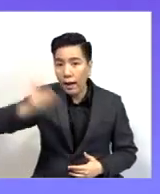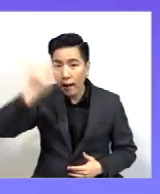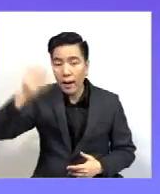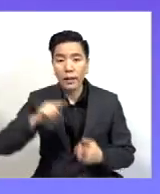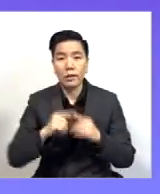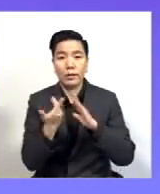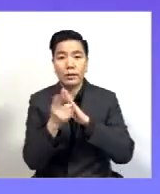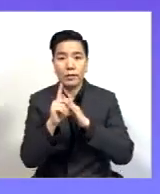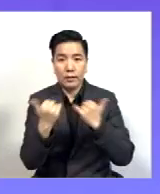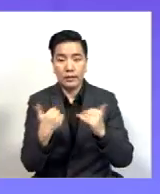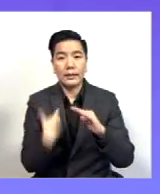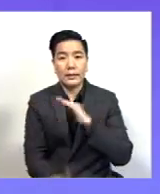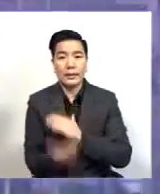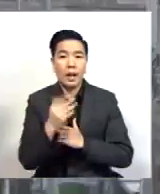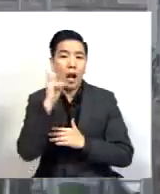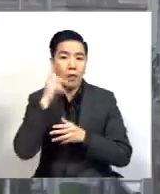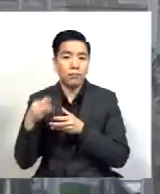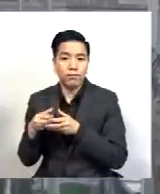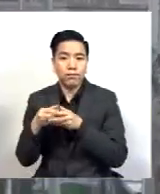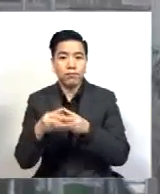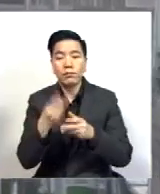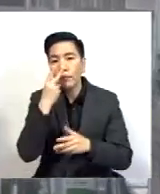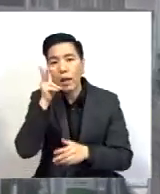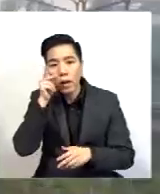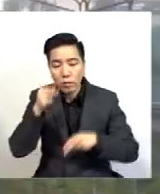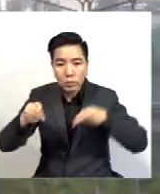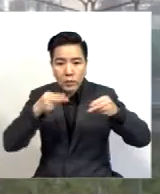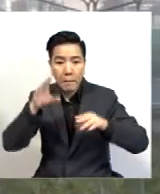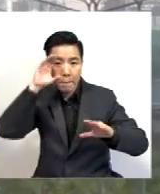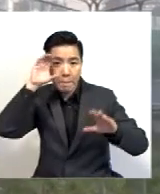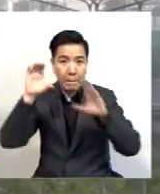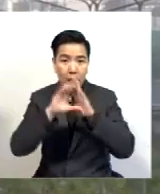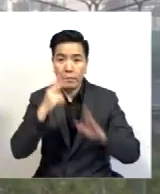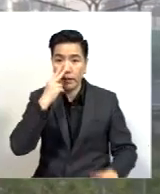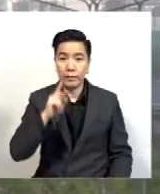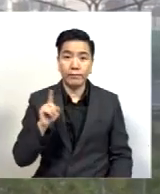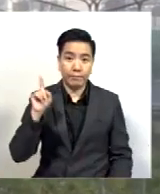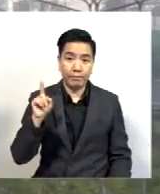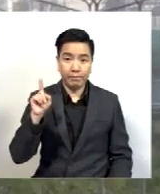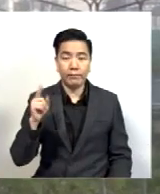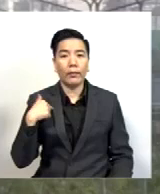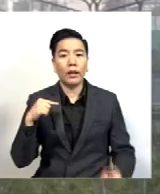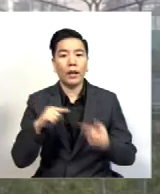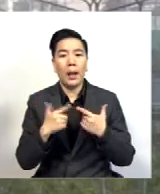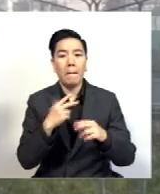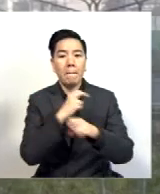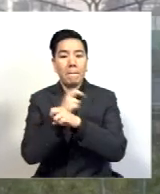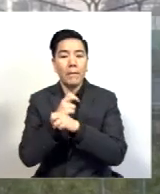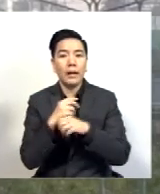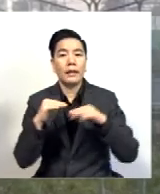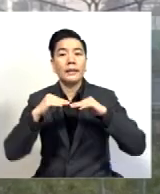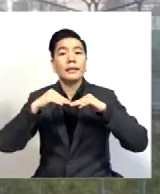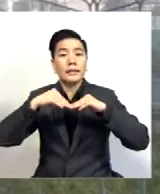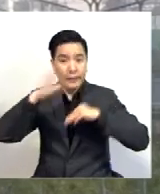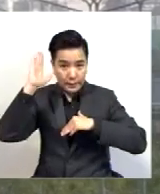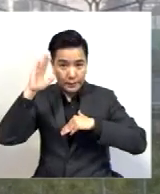ที่จังหวัดขอนแก่นเช้าวันนี้ที่ทีมข่าวเราส่งภาพมาให้ดูอย่างที่คุณผู้ชมเห็นอยู่เลยนะคะก็เกณฑ์มลพิษเนี่ยถือว่าเกิน